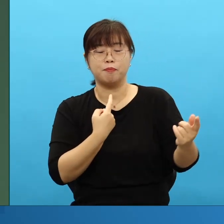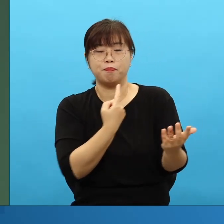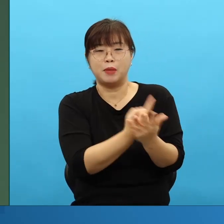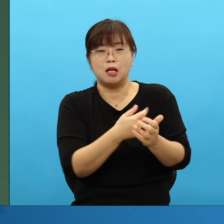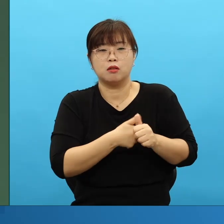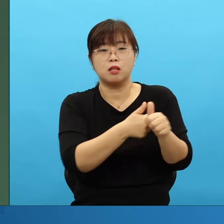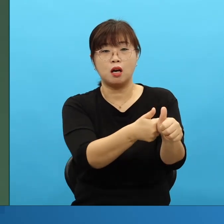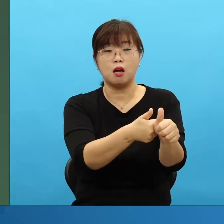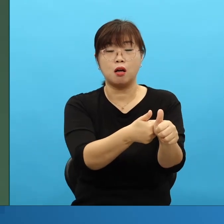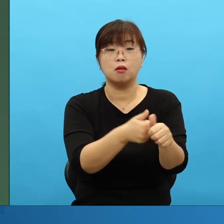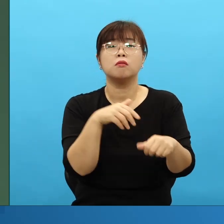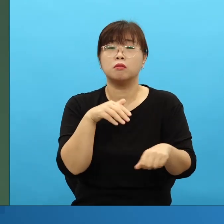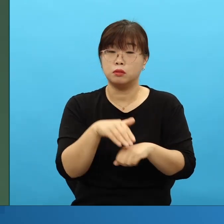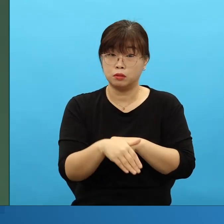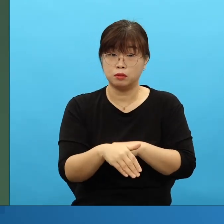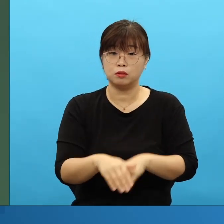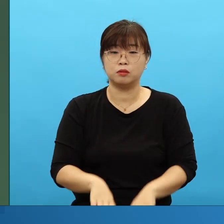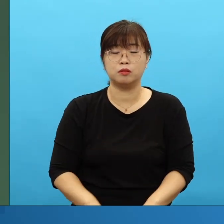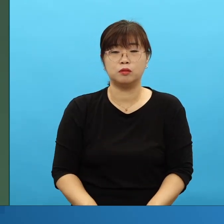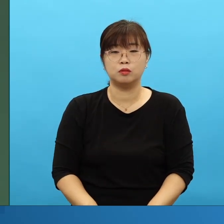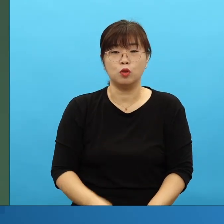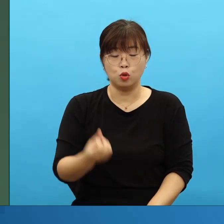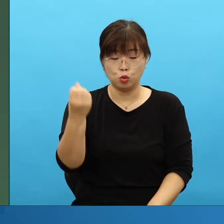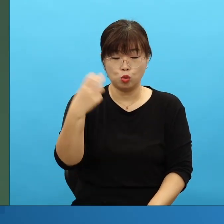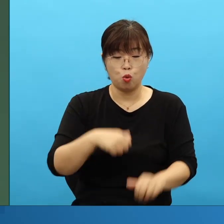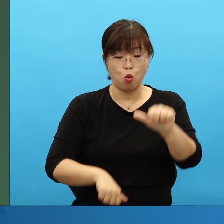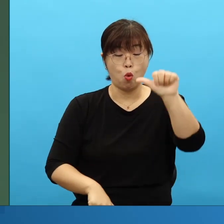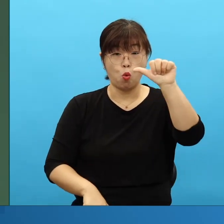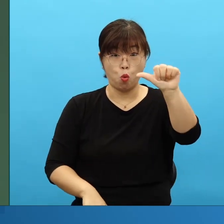five loaves of bread and two fish. But even those people fled. 이때